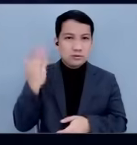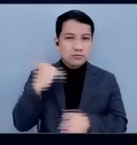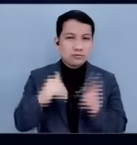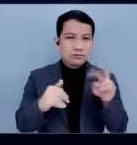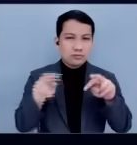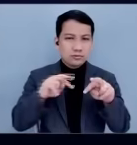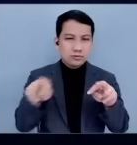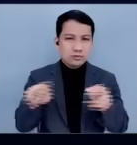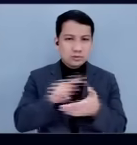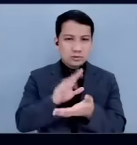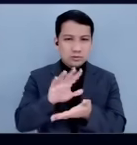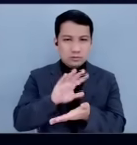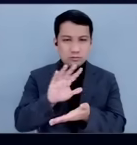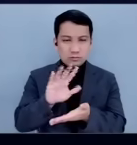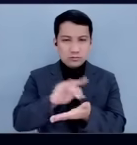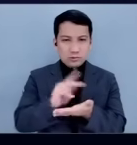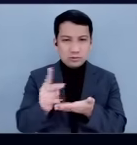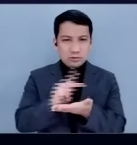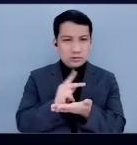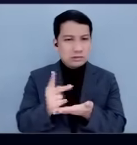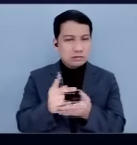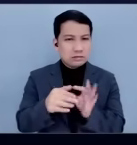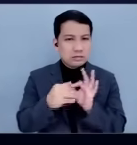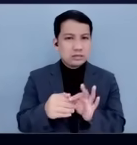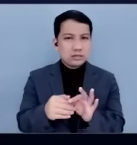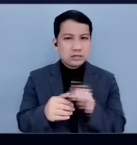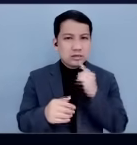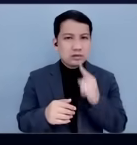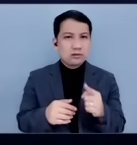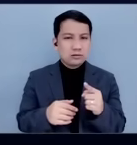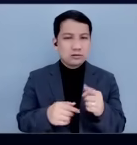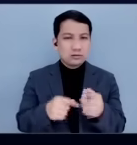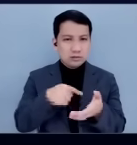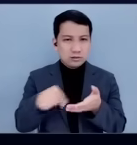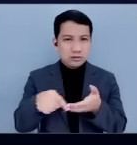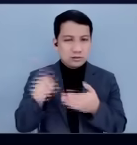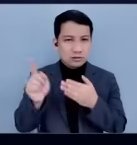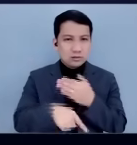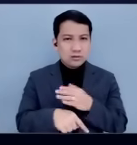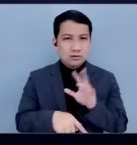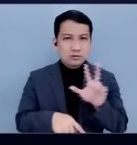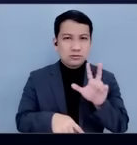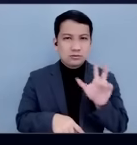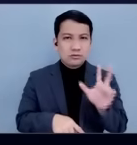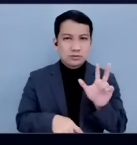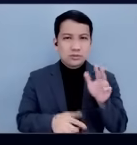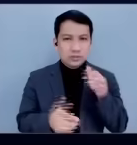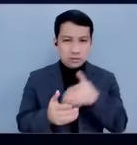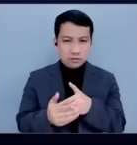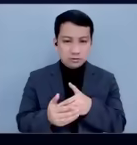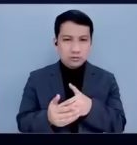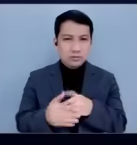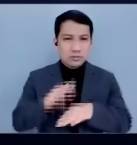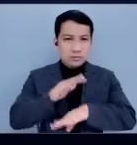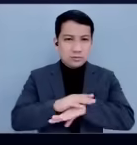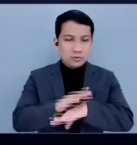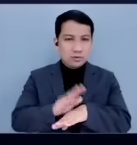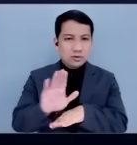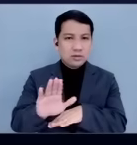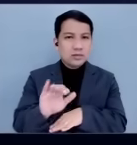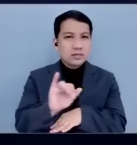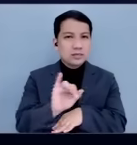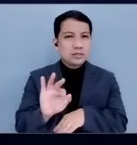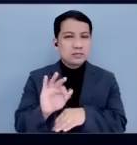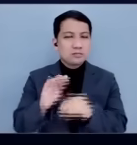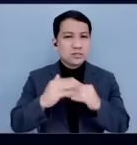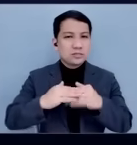52 pahinang desisyon ng Supreme Court en banc, pinagbumulta si Badoy ng 30,000 pesos. Nagbabala rin ng korte na mas malalang parusa